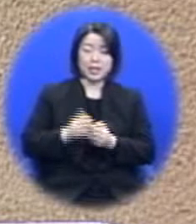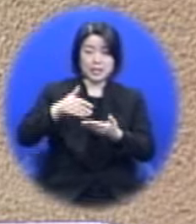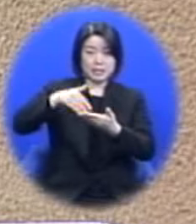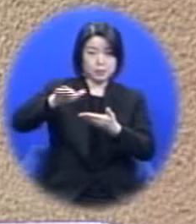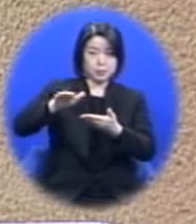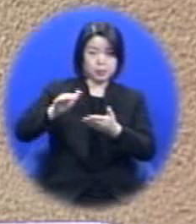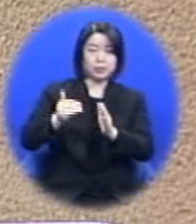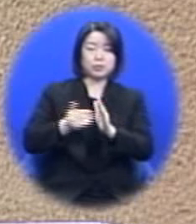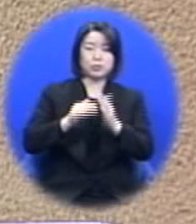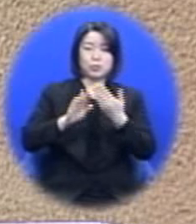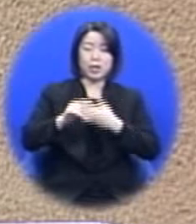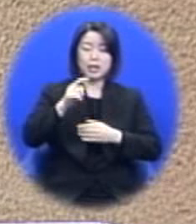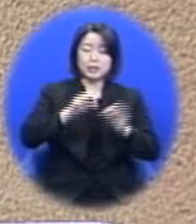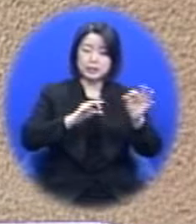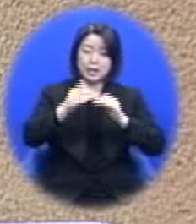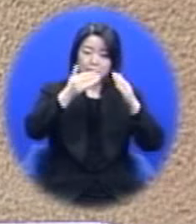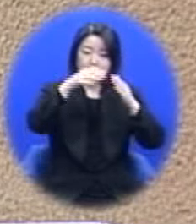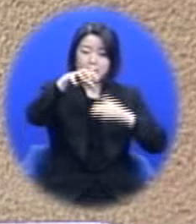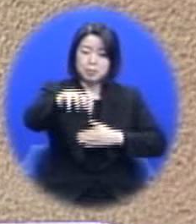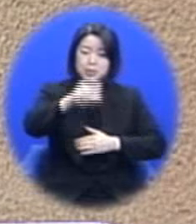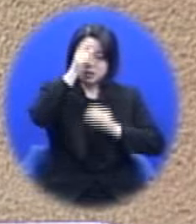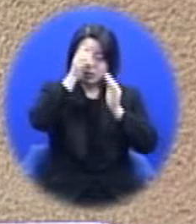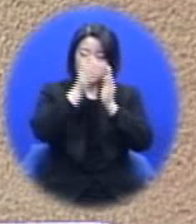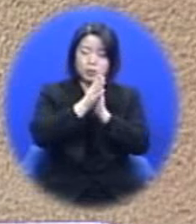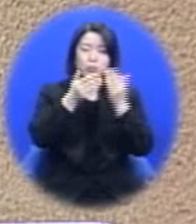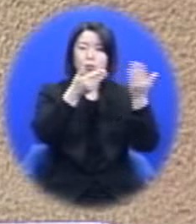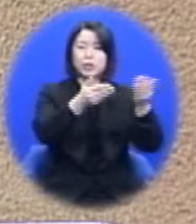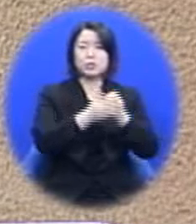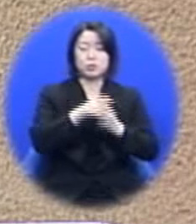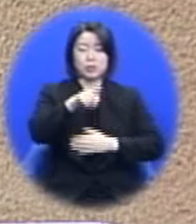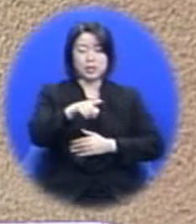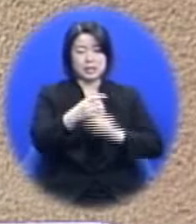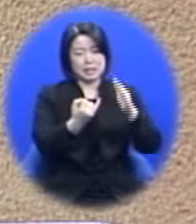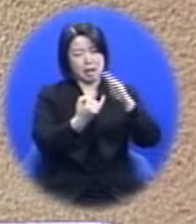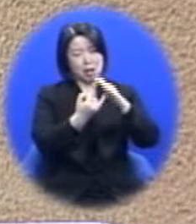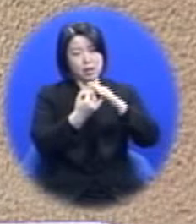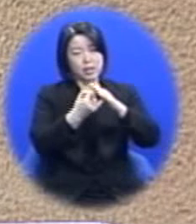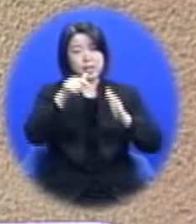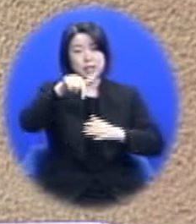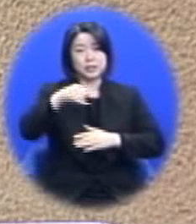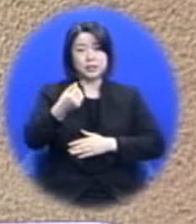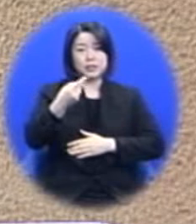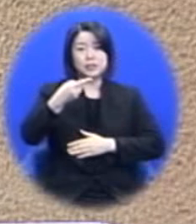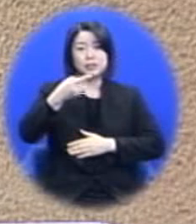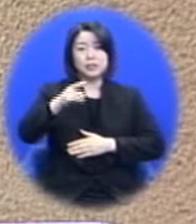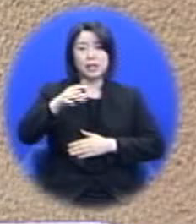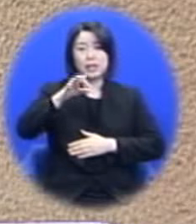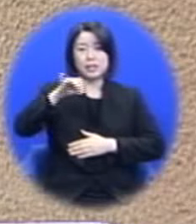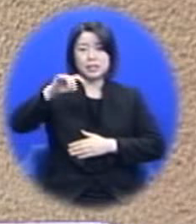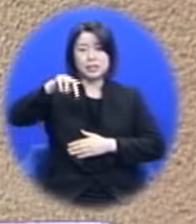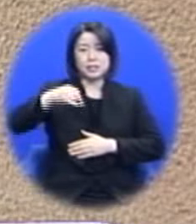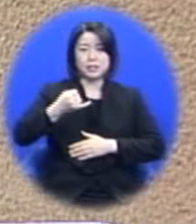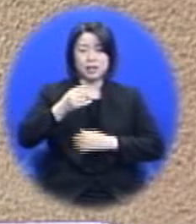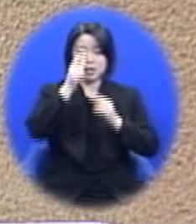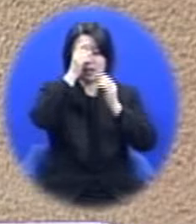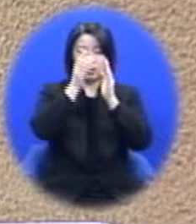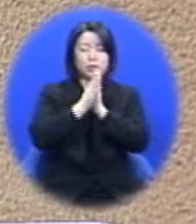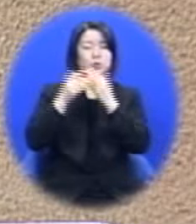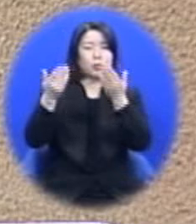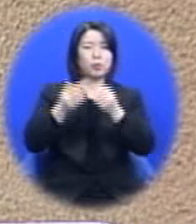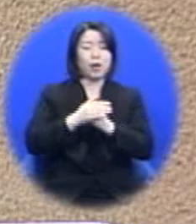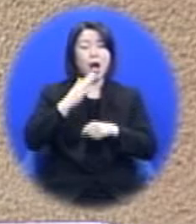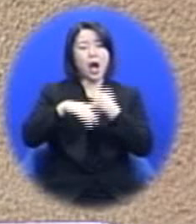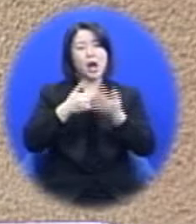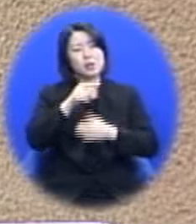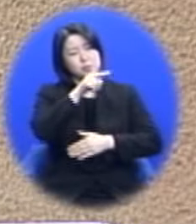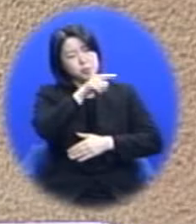쫓겨나와서 그 가게 앞에서 기도를 해요. 이 어린 그레이스가 기도를 해요. 하나님, 저분이